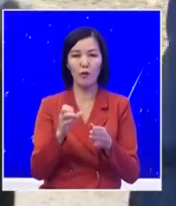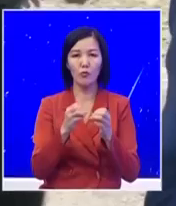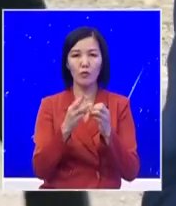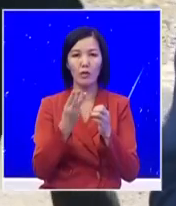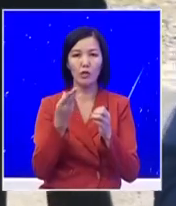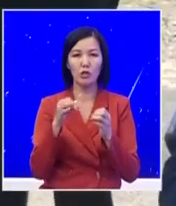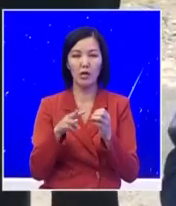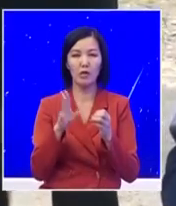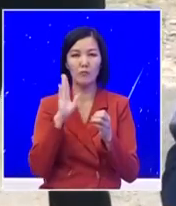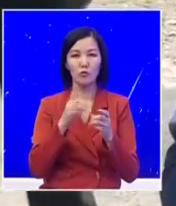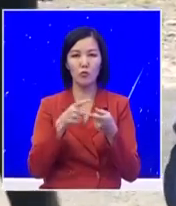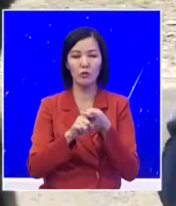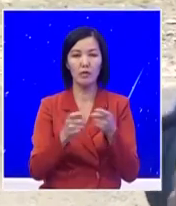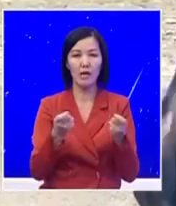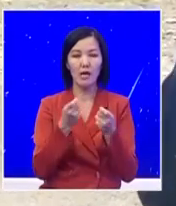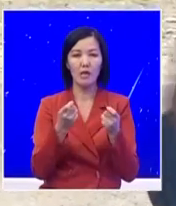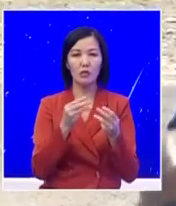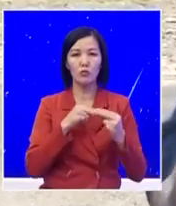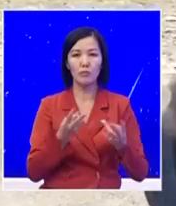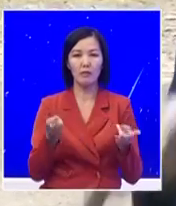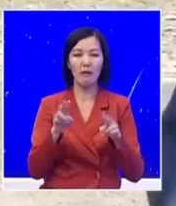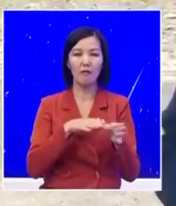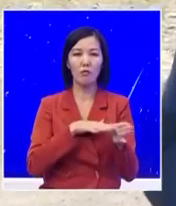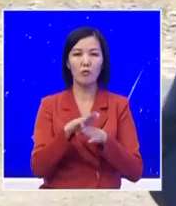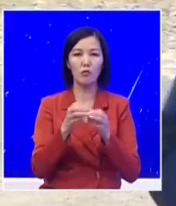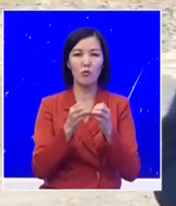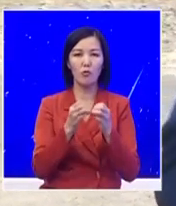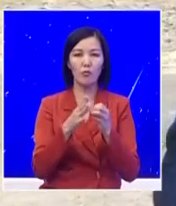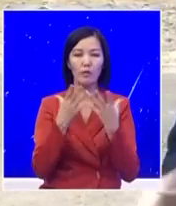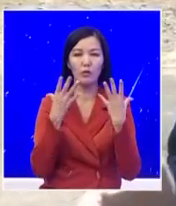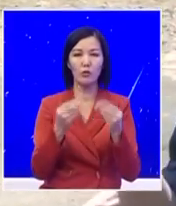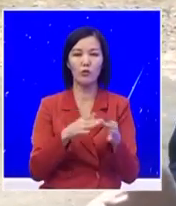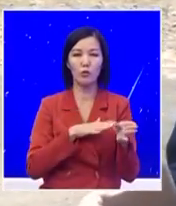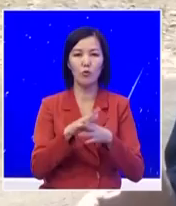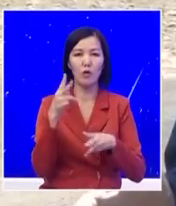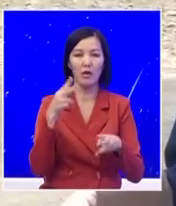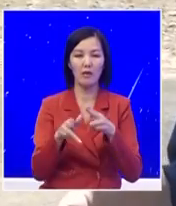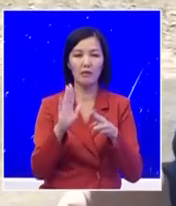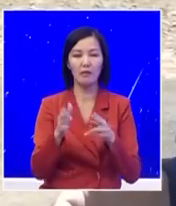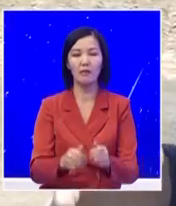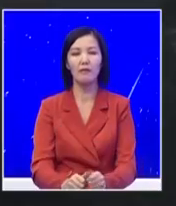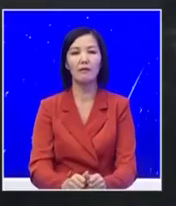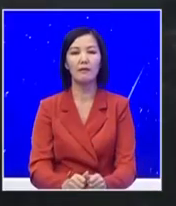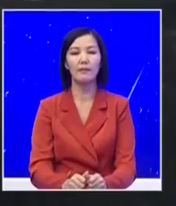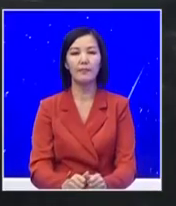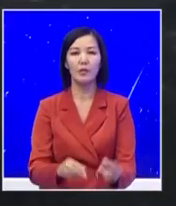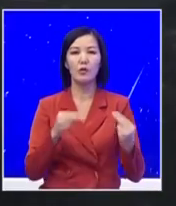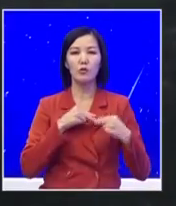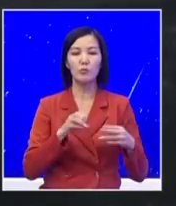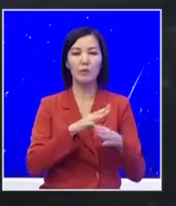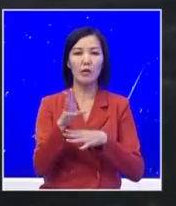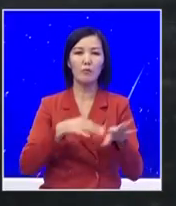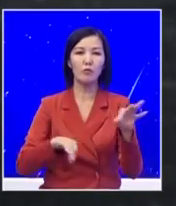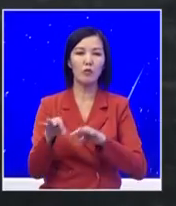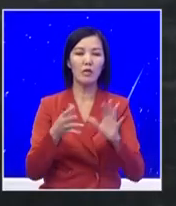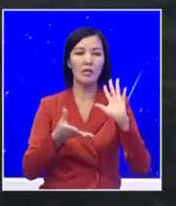Қазір аздаған жұмыстар қалды. Менің ойымша толыққанды 10-15 күнде су тарту толығымен аяқталады. Жұмыспен қамтудың жол